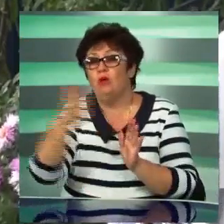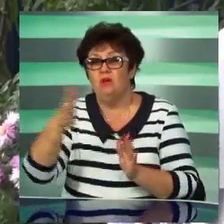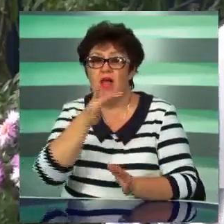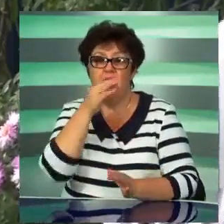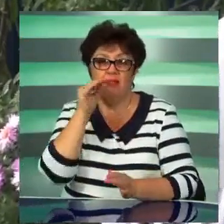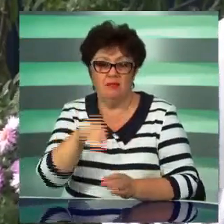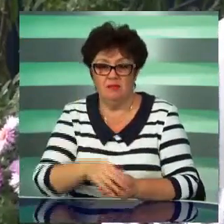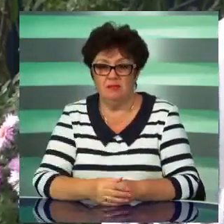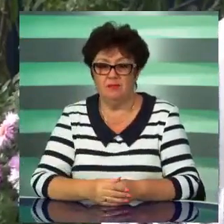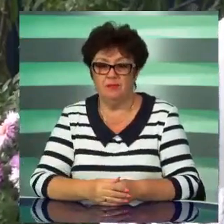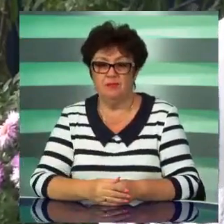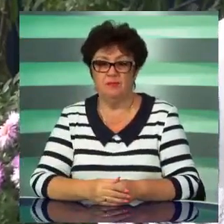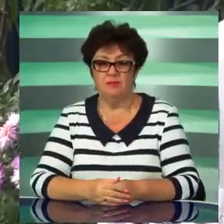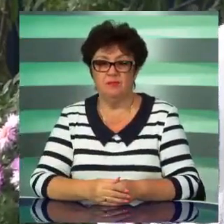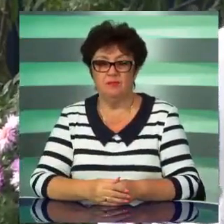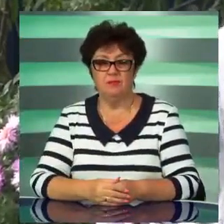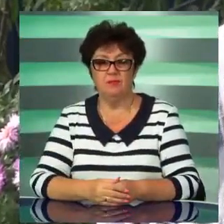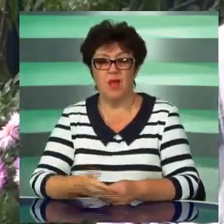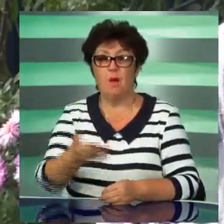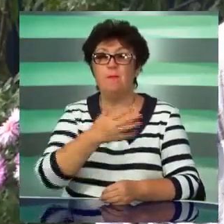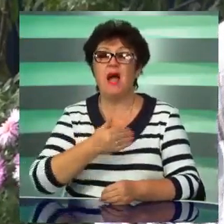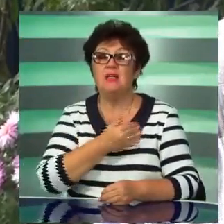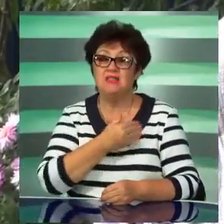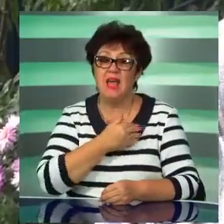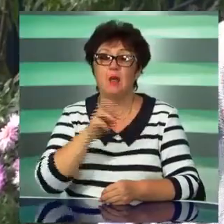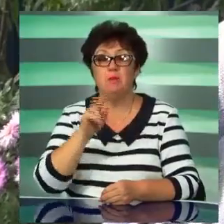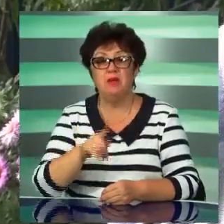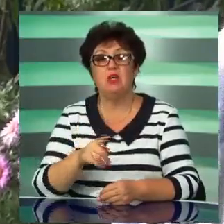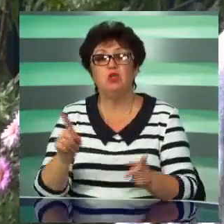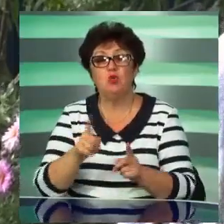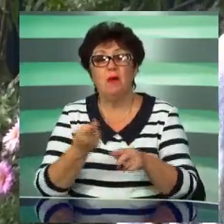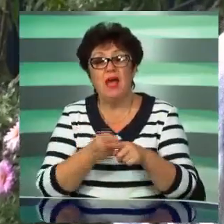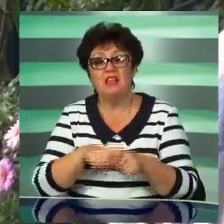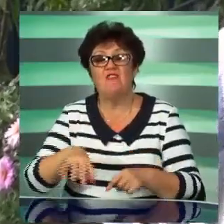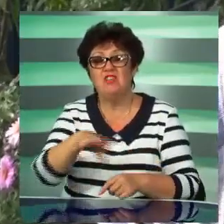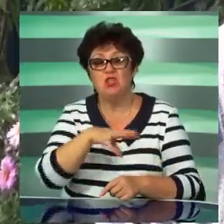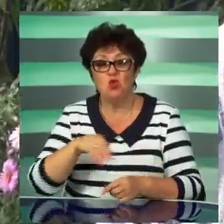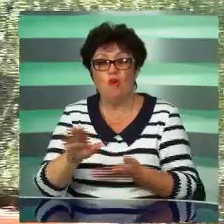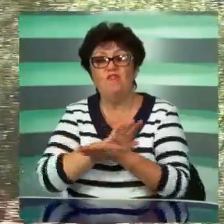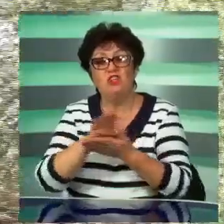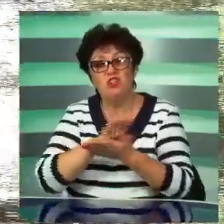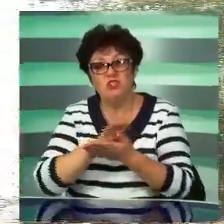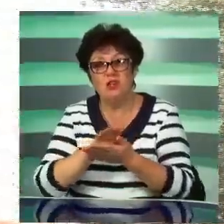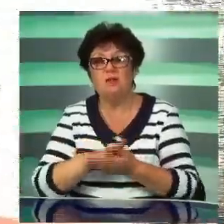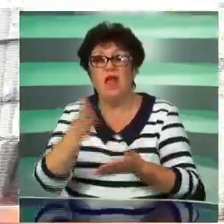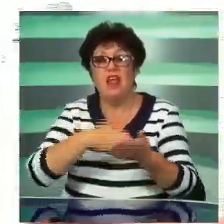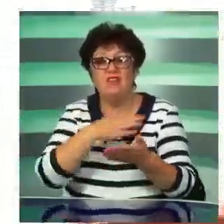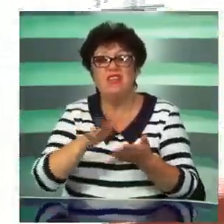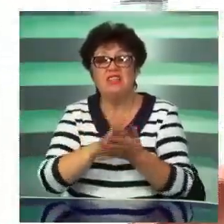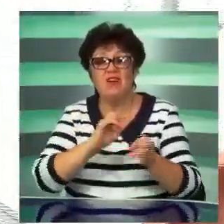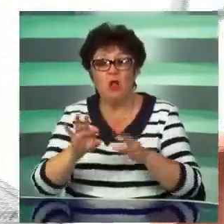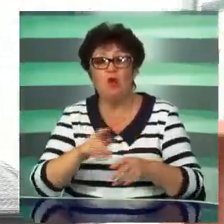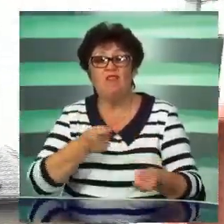наверное. Вот. Мы хотели бы, конечно, чтобы это все вычистили. Ликвидировать свалку